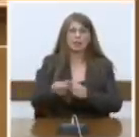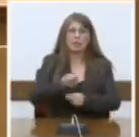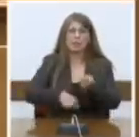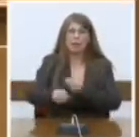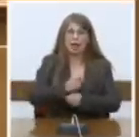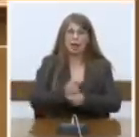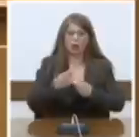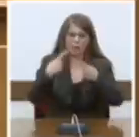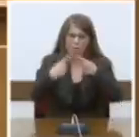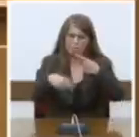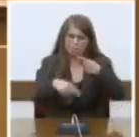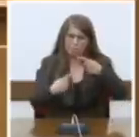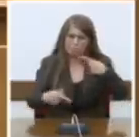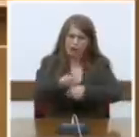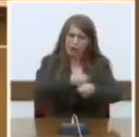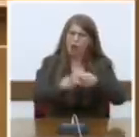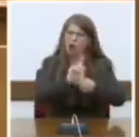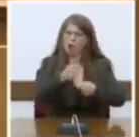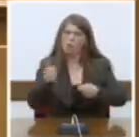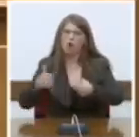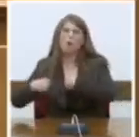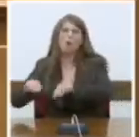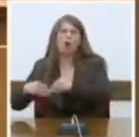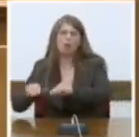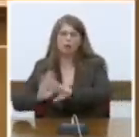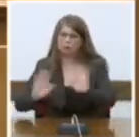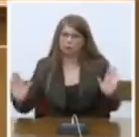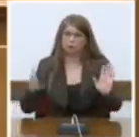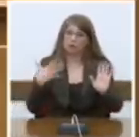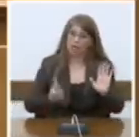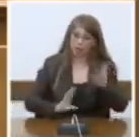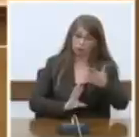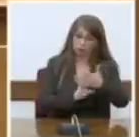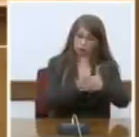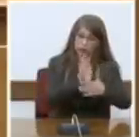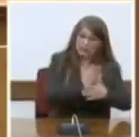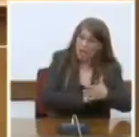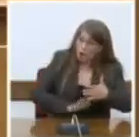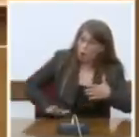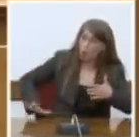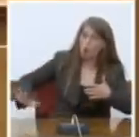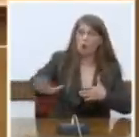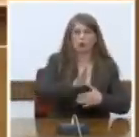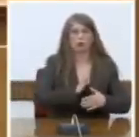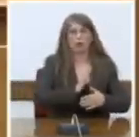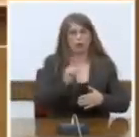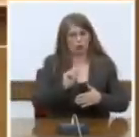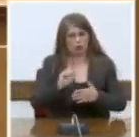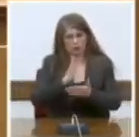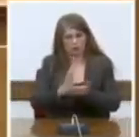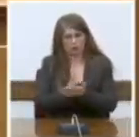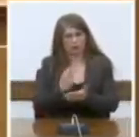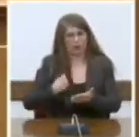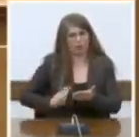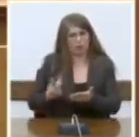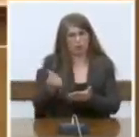ολιγοπωλιακή. Άρα, να έχουμε την ευημερία για όλους και όχι να υπάρχει διασπάθηση του δημοσίου